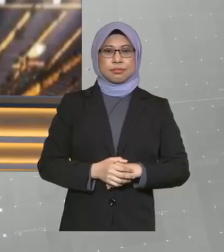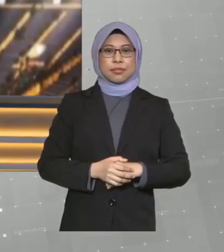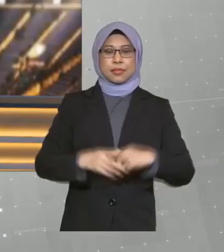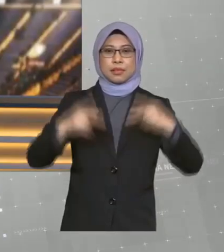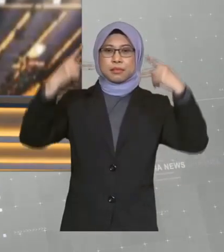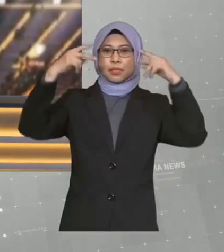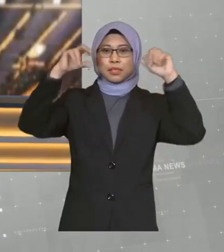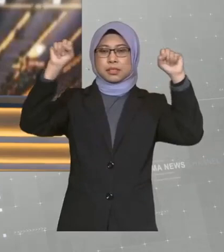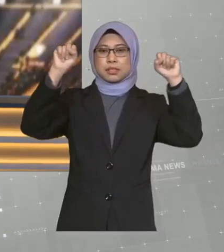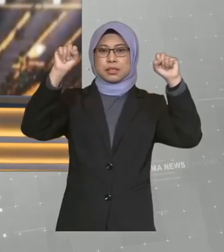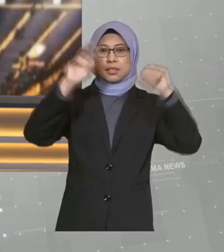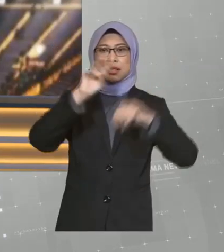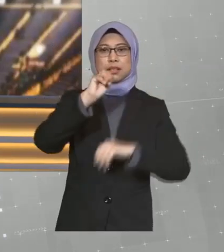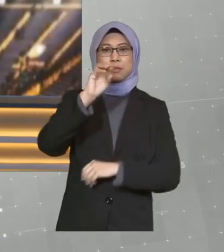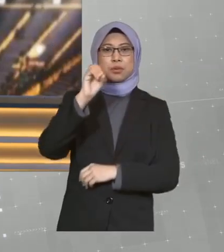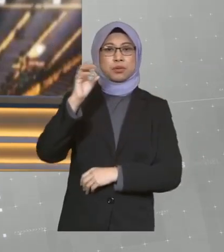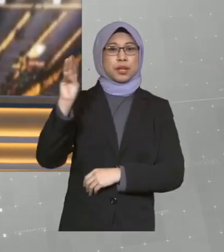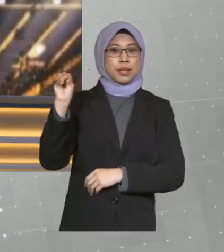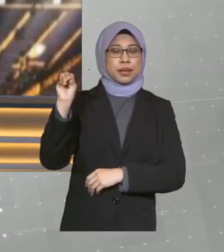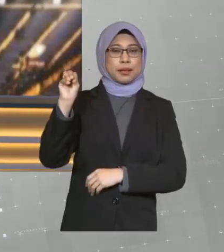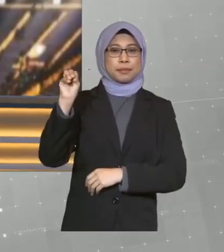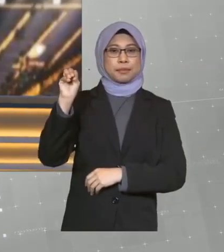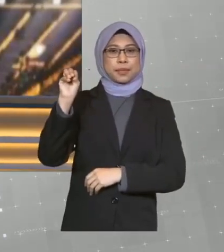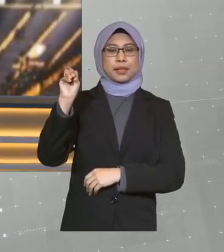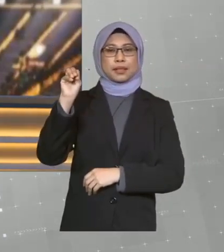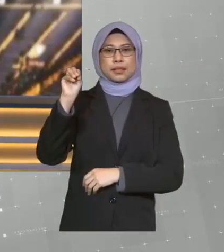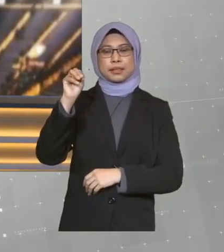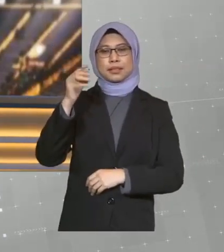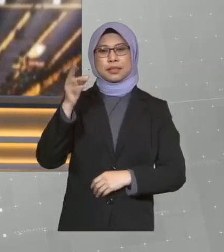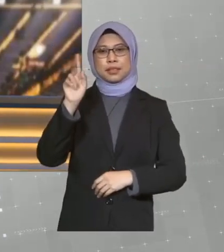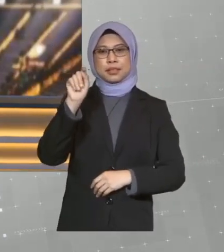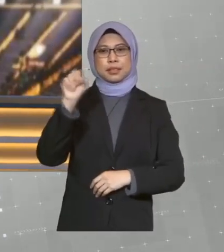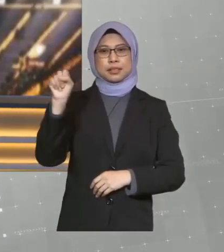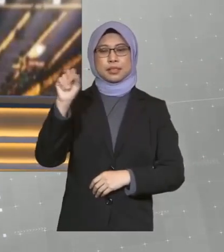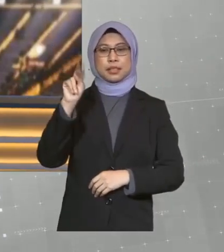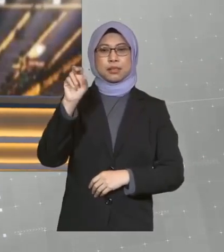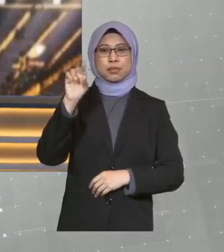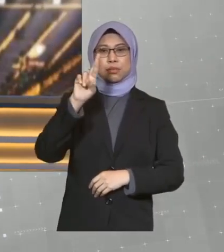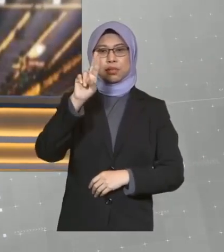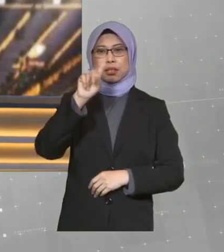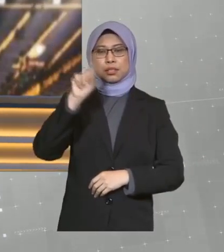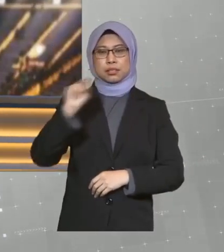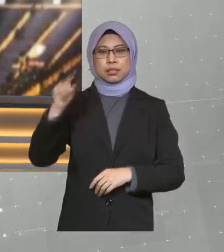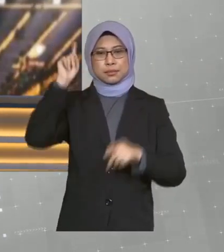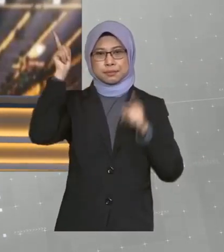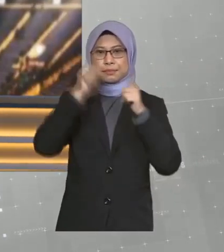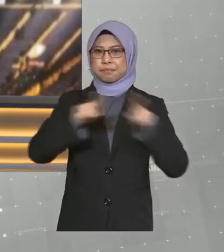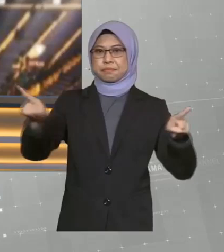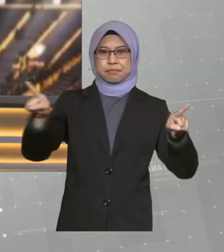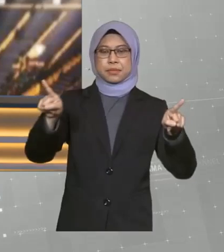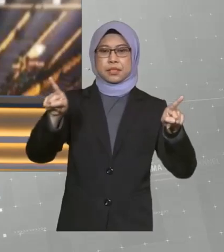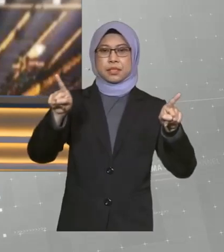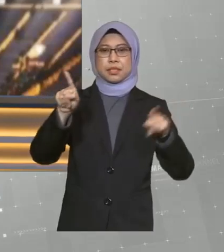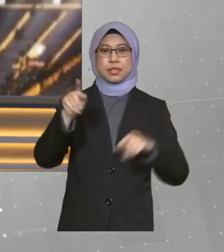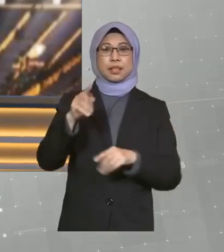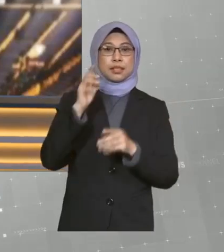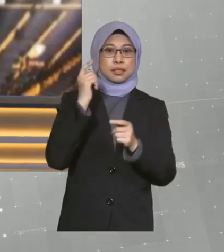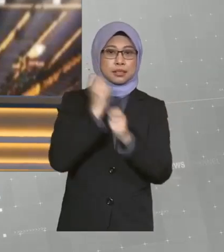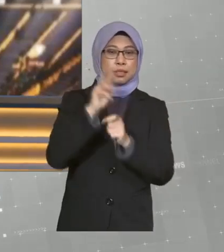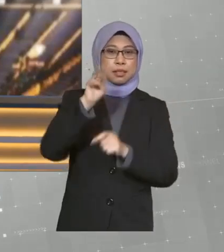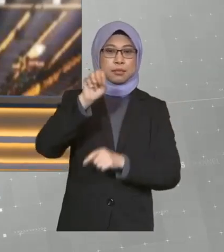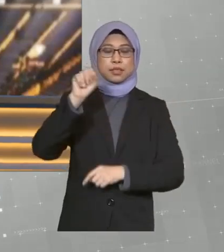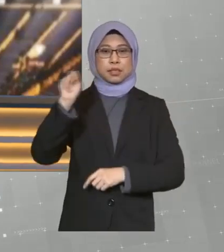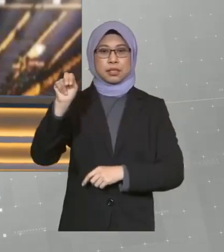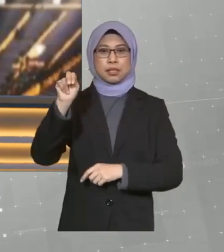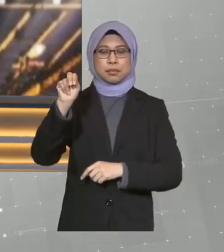Presiden Majlis Olimpik Malaysia MOM Tan Sri Muhammad Nurza Zakaria tidak bersetuju dengan pelaksanaan ditetapkan Majlis Sukan Negara MSN